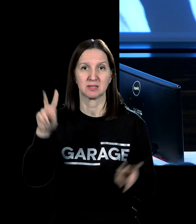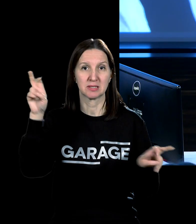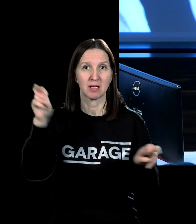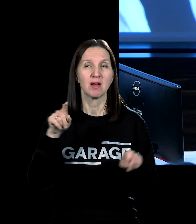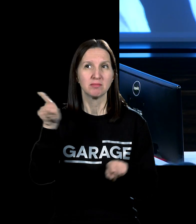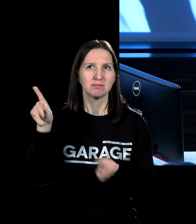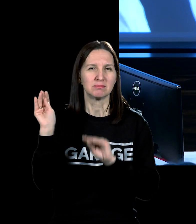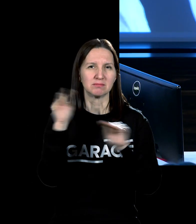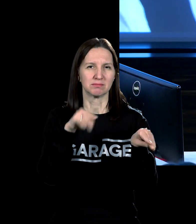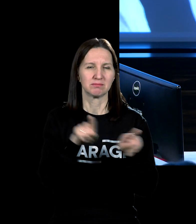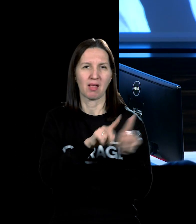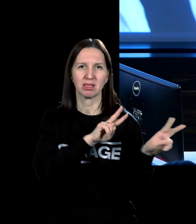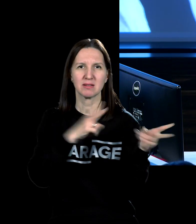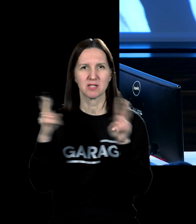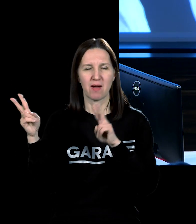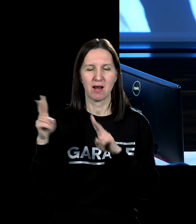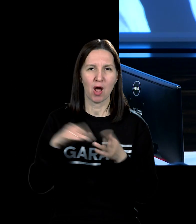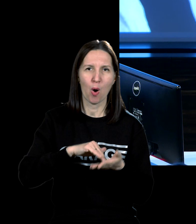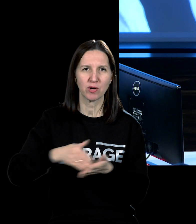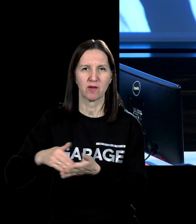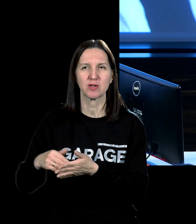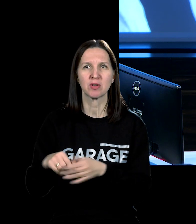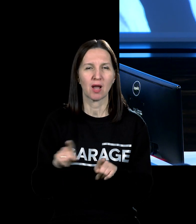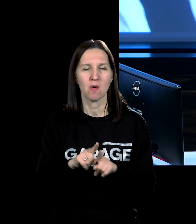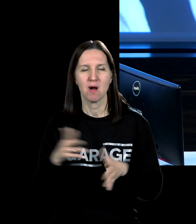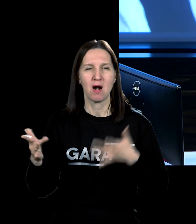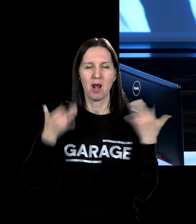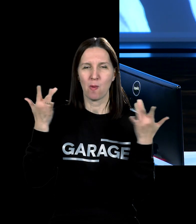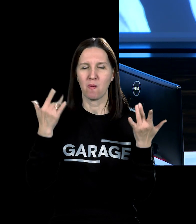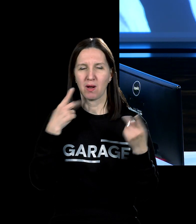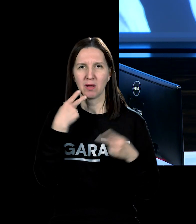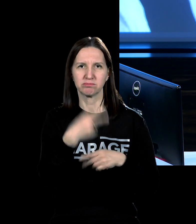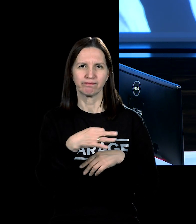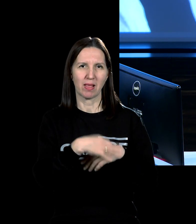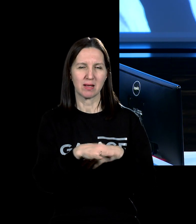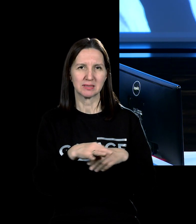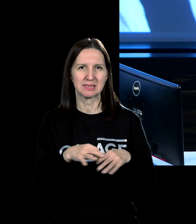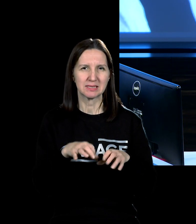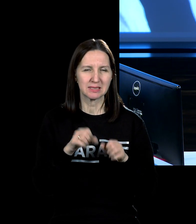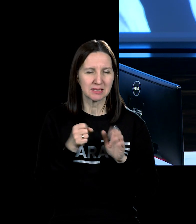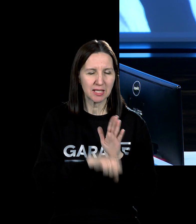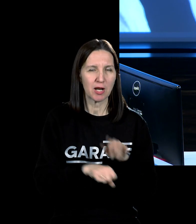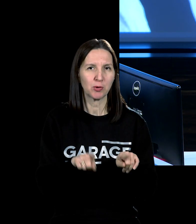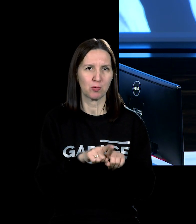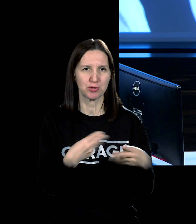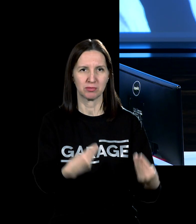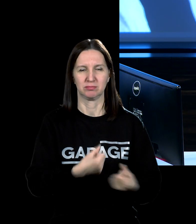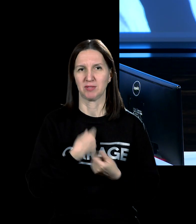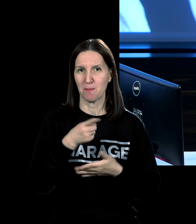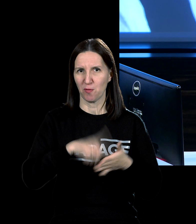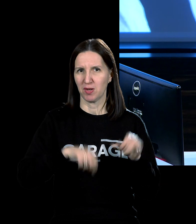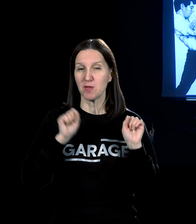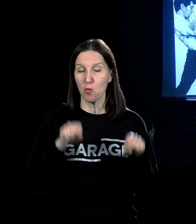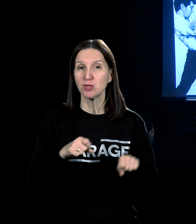танцевальным, хореографическим, невесомым насилием, в которое почти можно поверить, да, в котором тоже есть ощущение вот безнаказанности